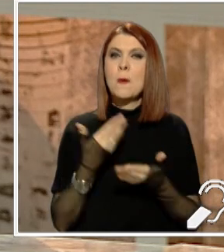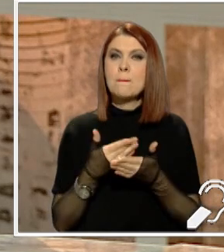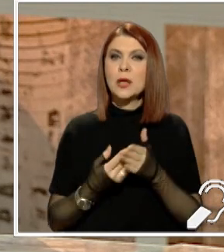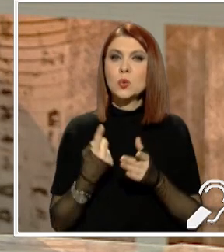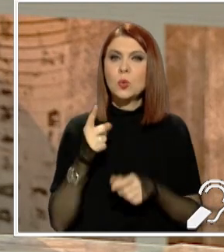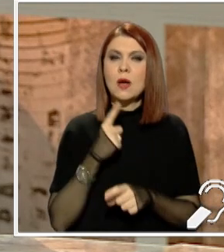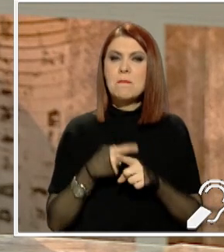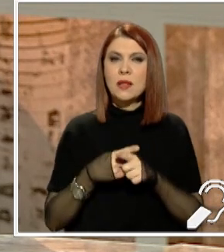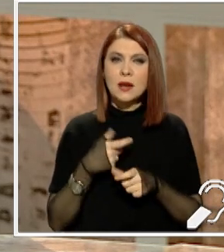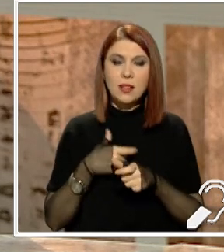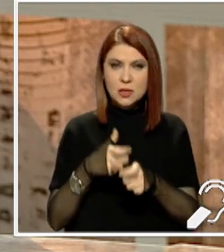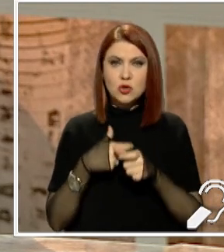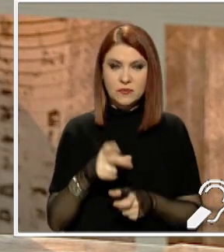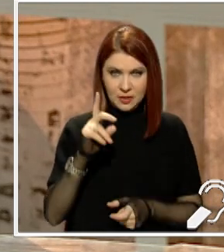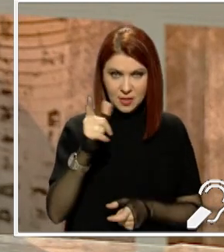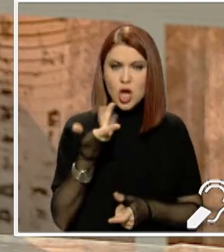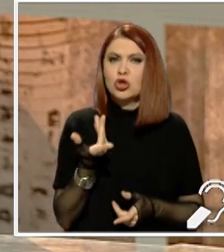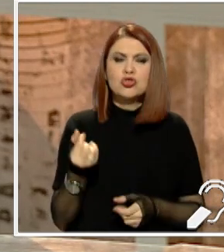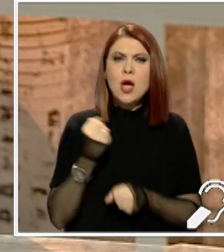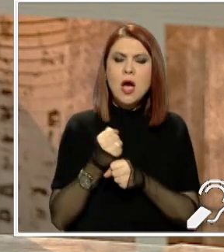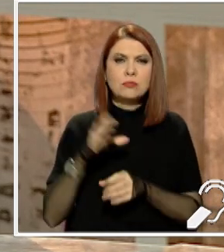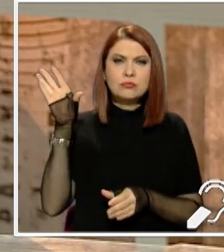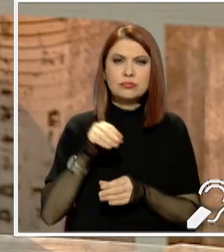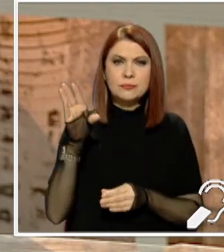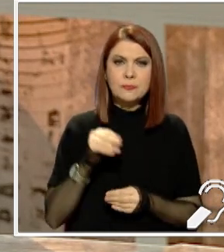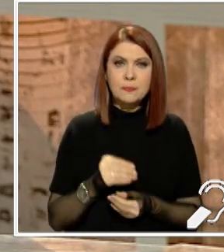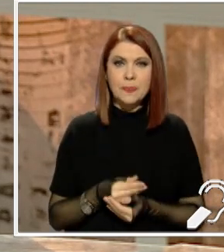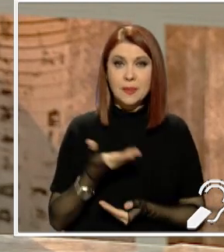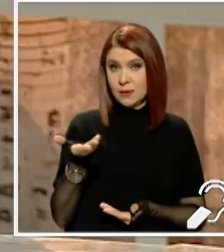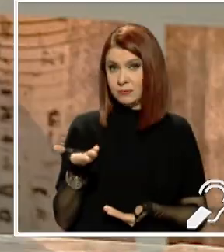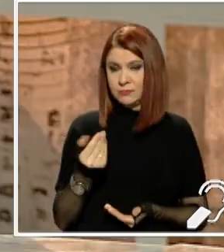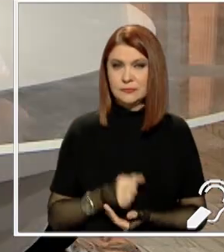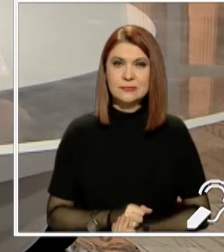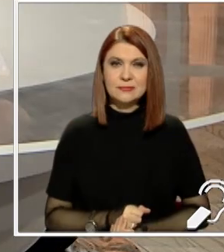un material discografic. Da. Ce ați înregistrat?